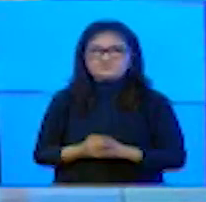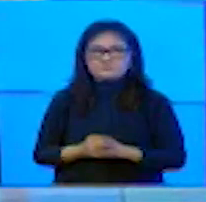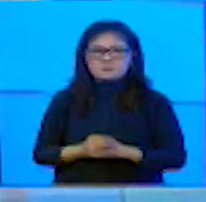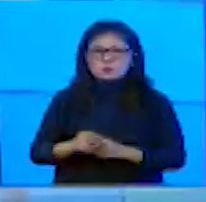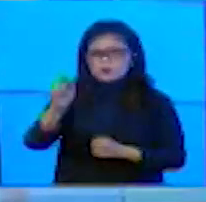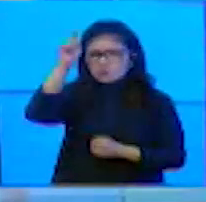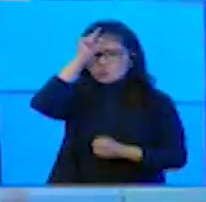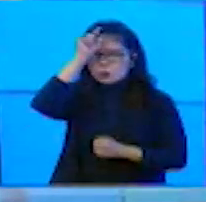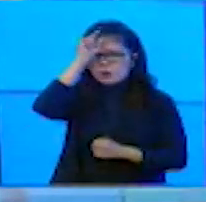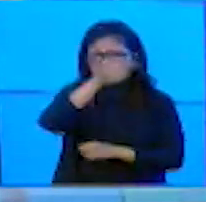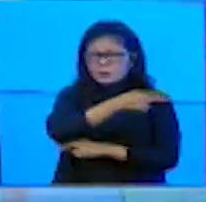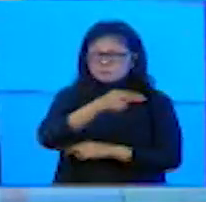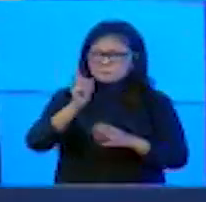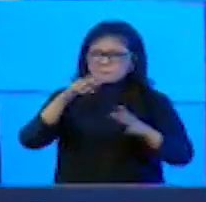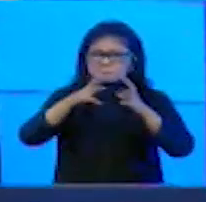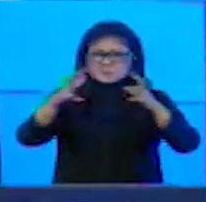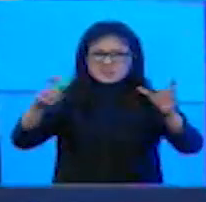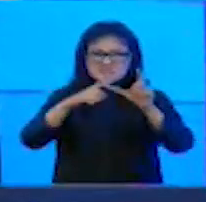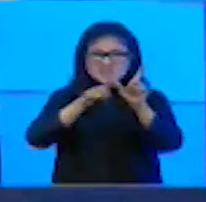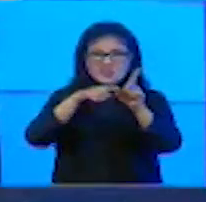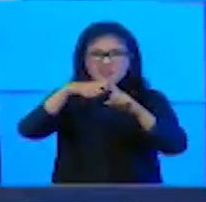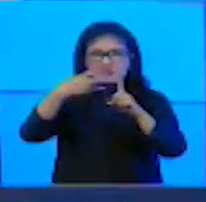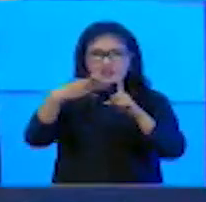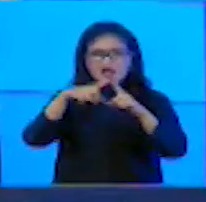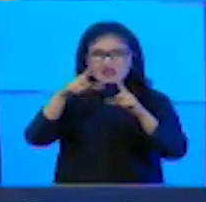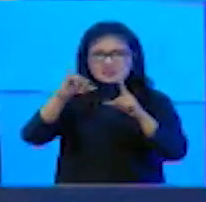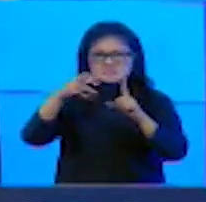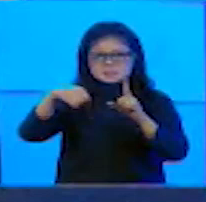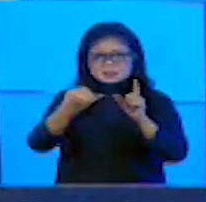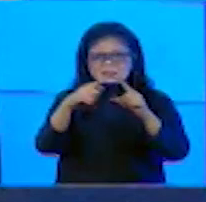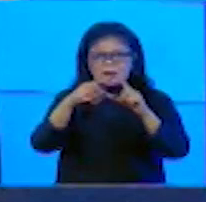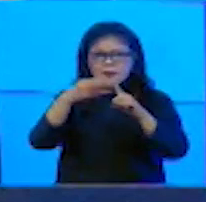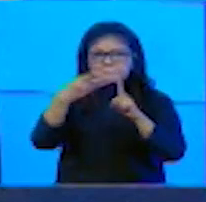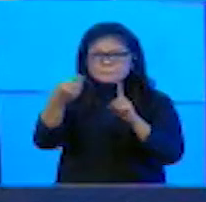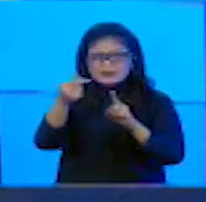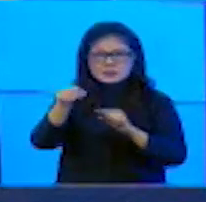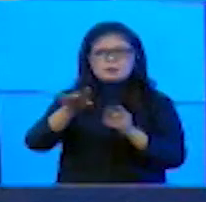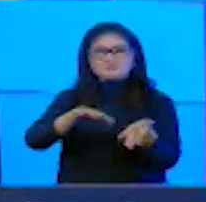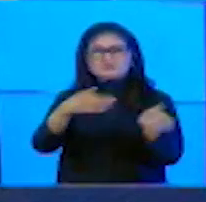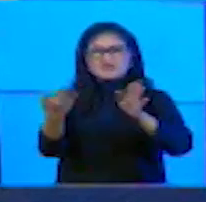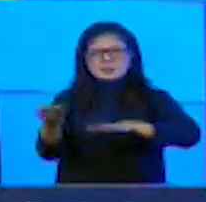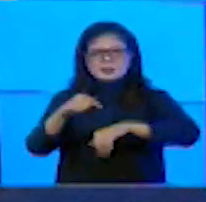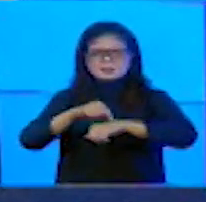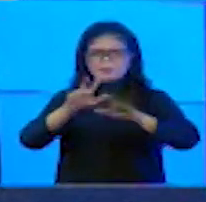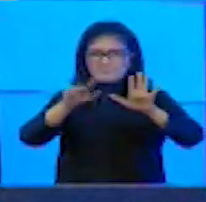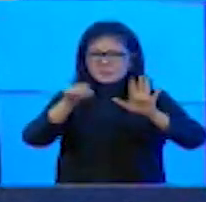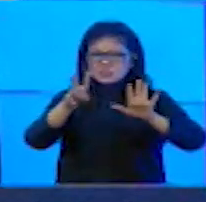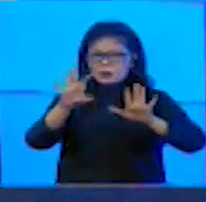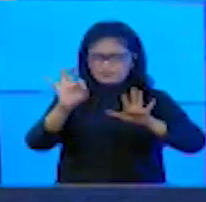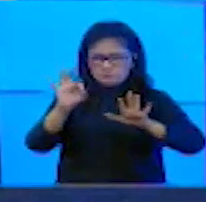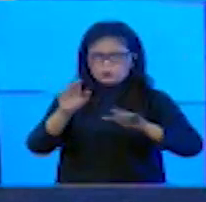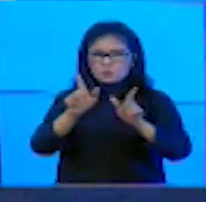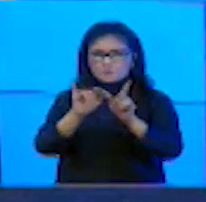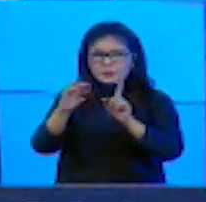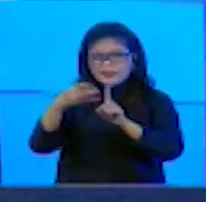Pemirsa, ulama besar Indonesia Syekh Ali Jaber meninggal dunia pukul 8.30 waktu Indonesia Barat pagi tadi di Rumah Sakit TRC Cempaka